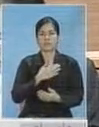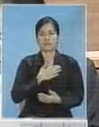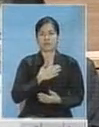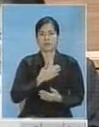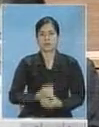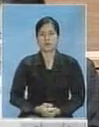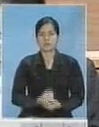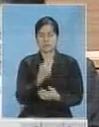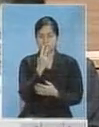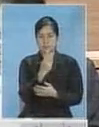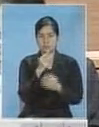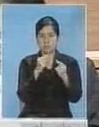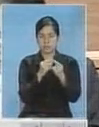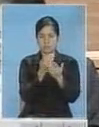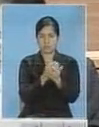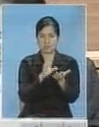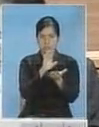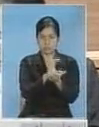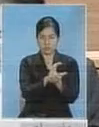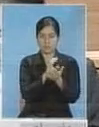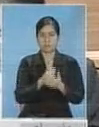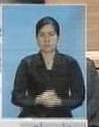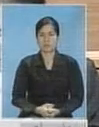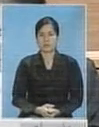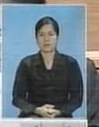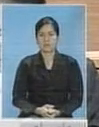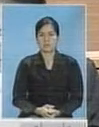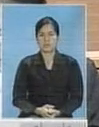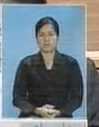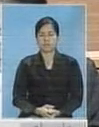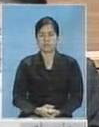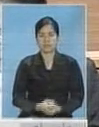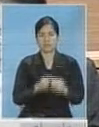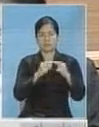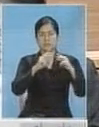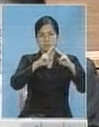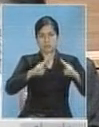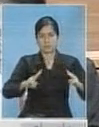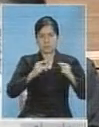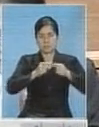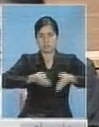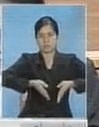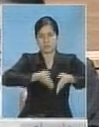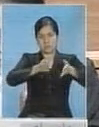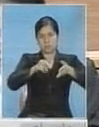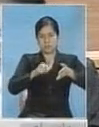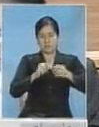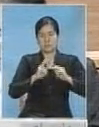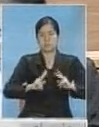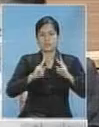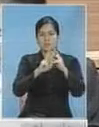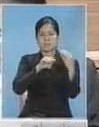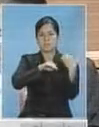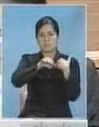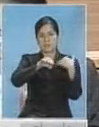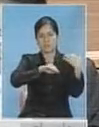ที่จะดูในเล่มงบประมาณนะครับว่ากรมทางหลวงกระทรวงคมนาคมนั้นนะครับได้ท